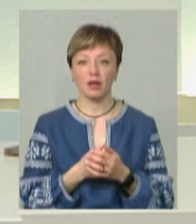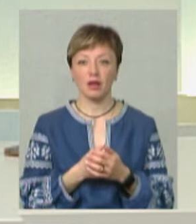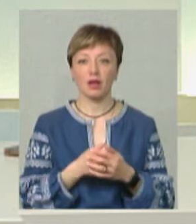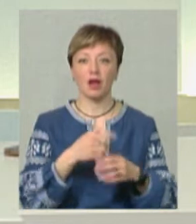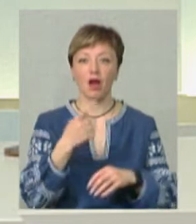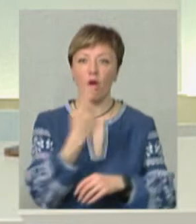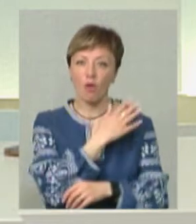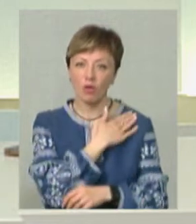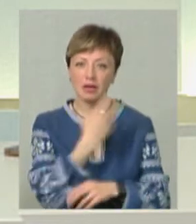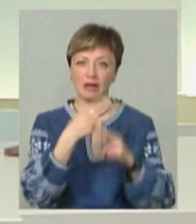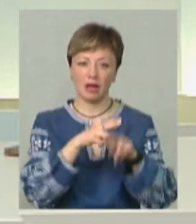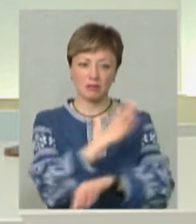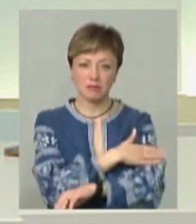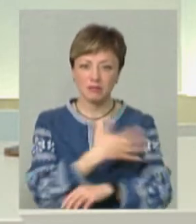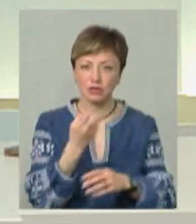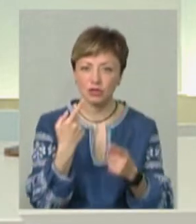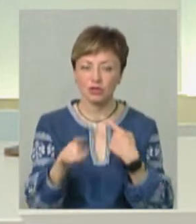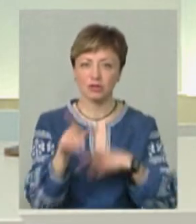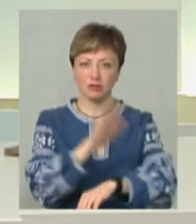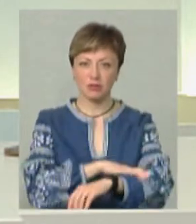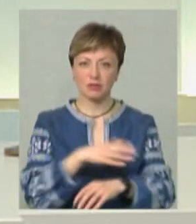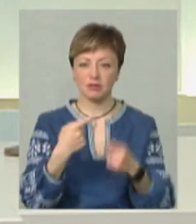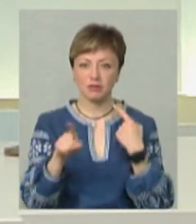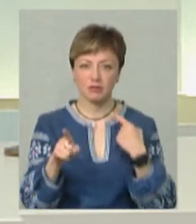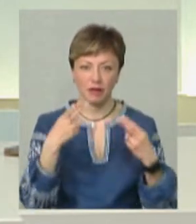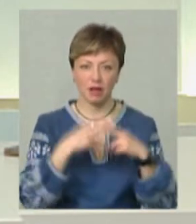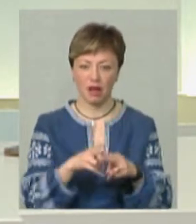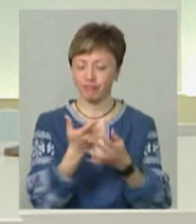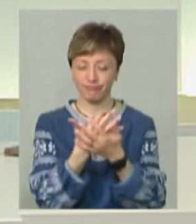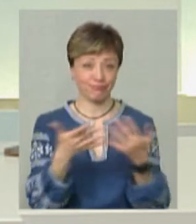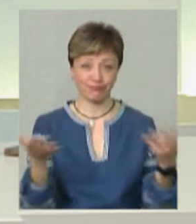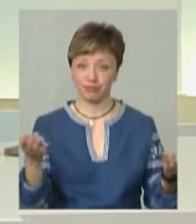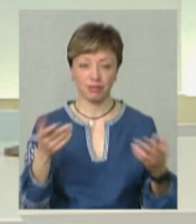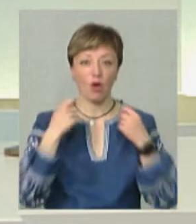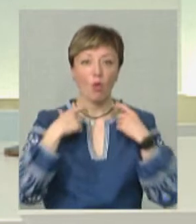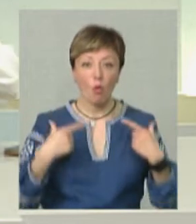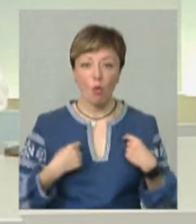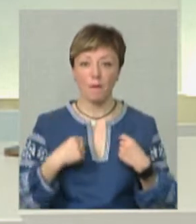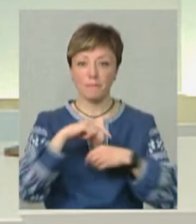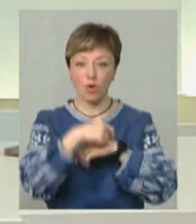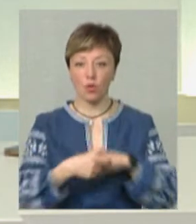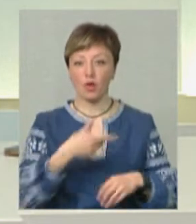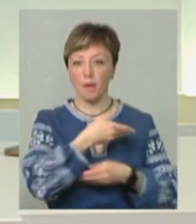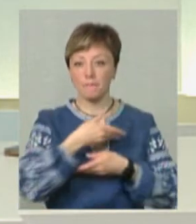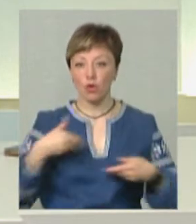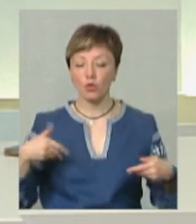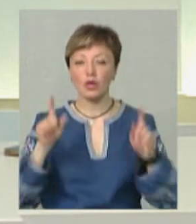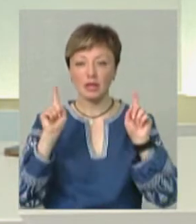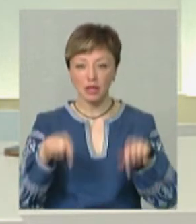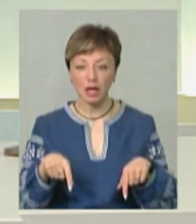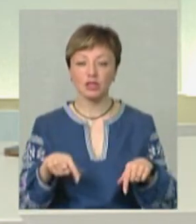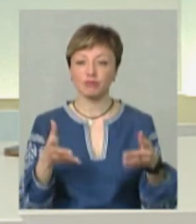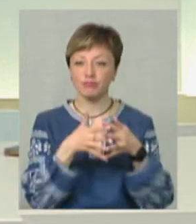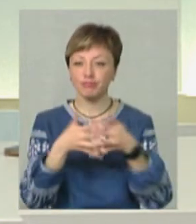поличчя, іншою по рукав'я, ще іншою манжети, комір, маніжка, погруддя, теж